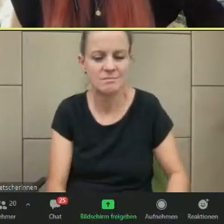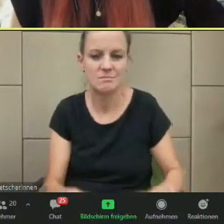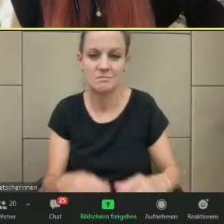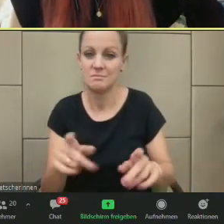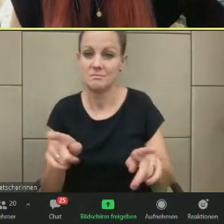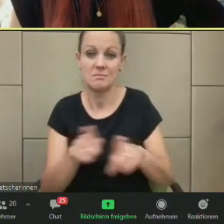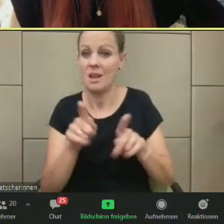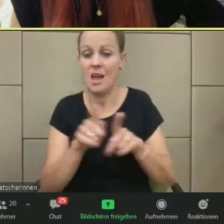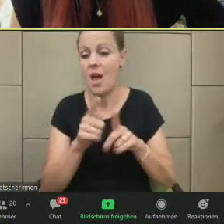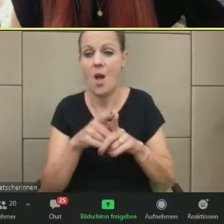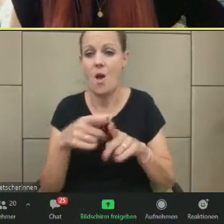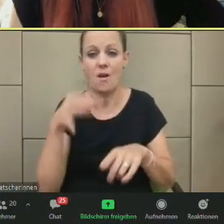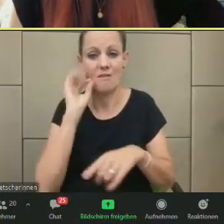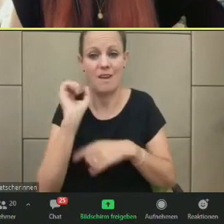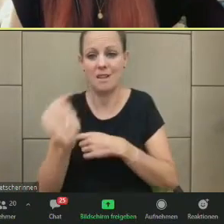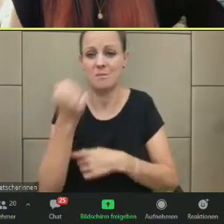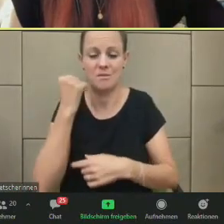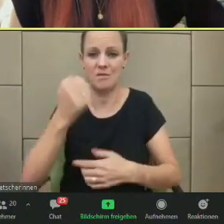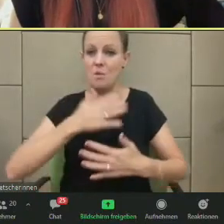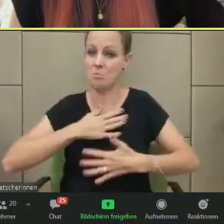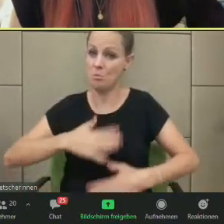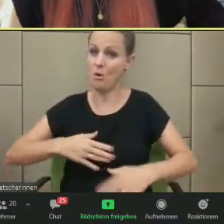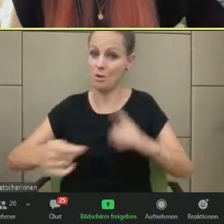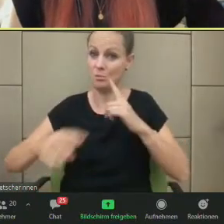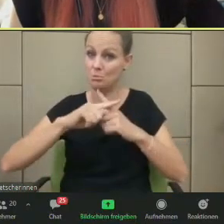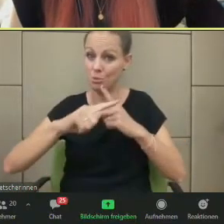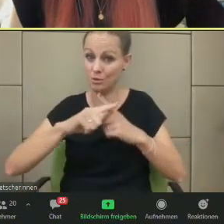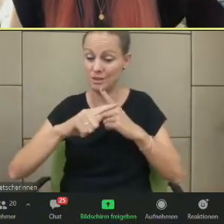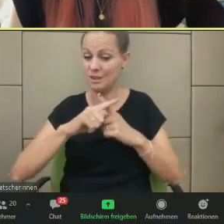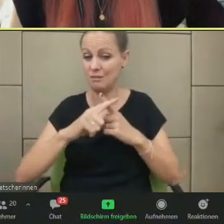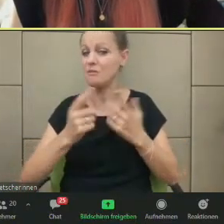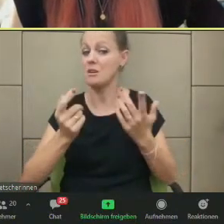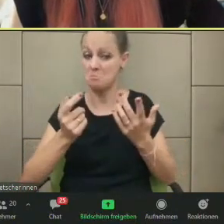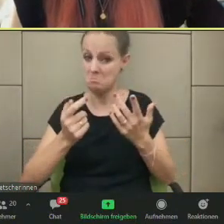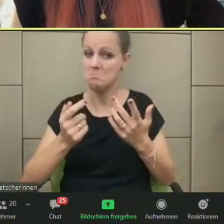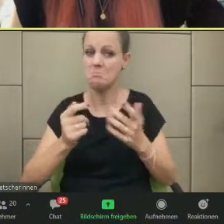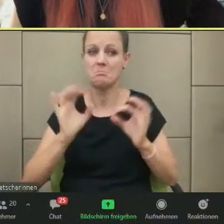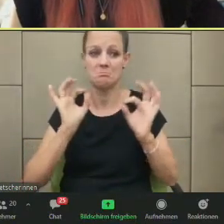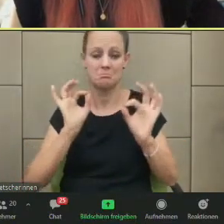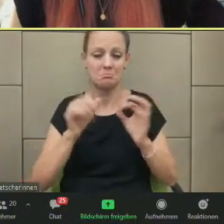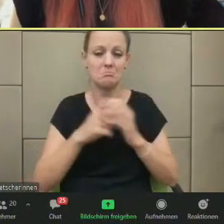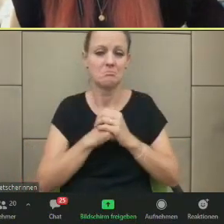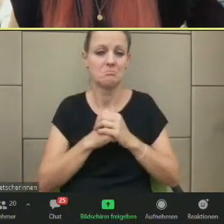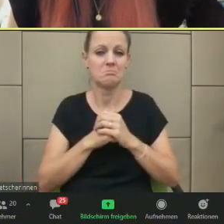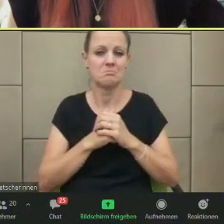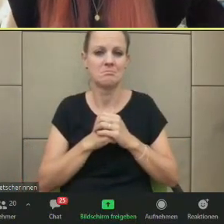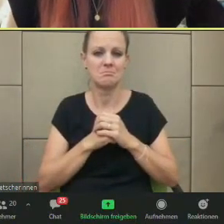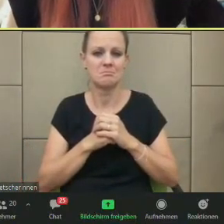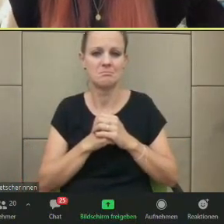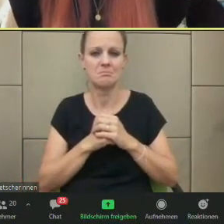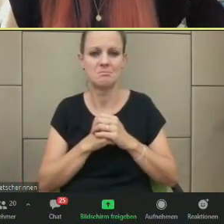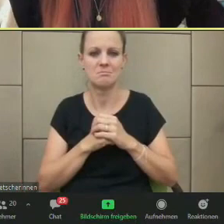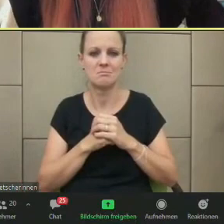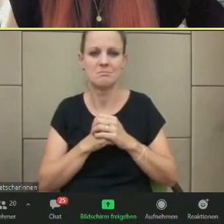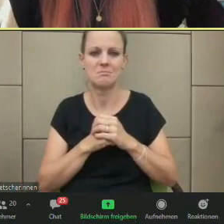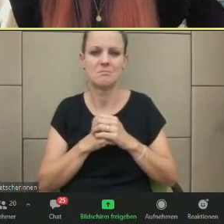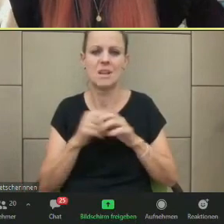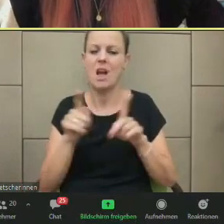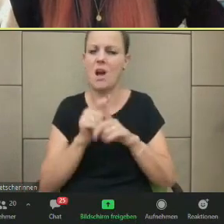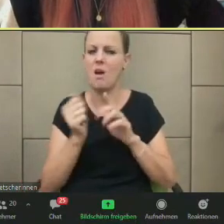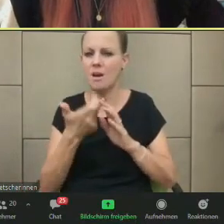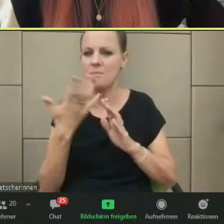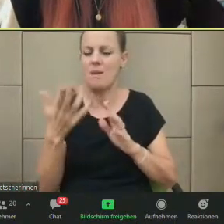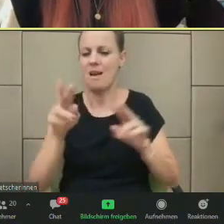feministischer Content, sehr body positive, wie man auch dazu sagen kann. Ja, sie hat auch einige längere Videos,